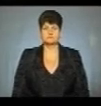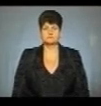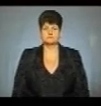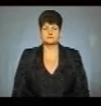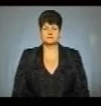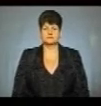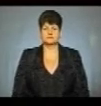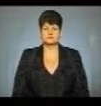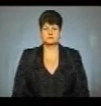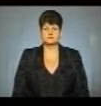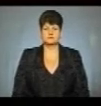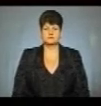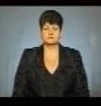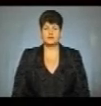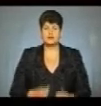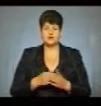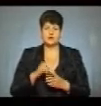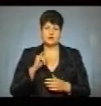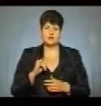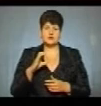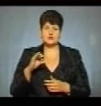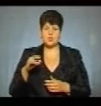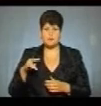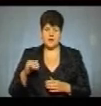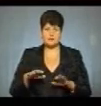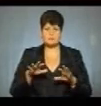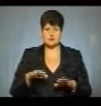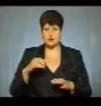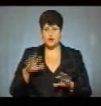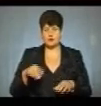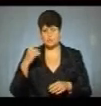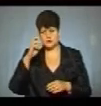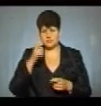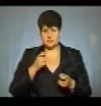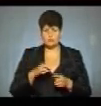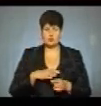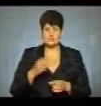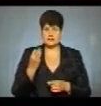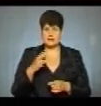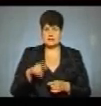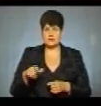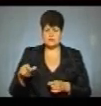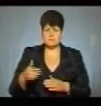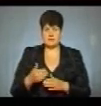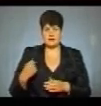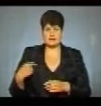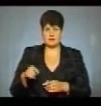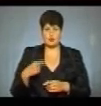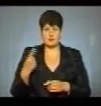Тернопіль. До Ігоря Сополя на посаді голови облдержадміністрації були 13 осіб. Перед ним областю